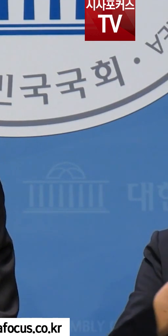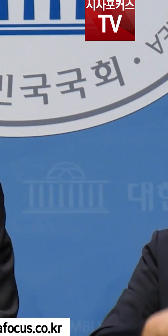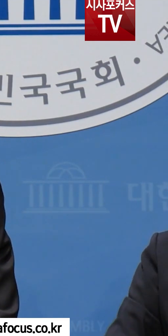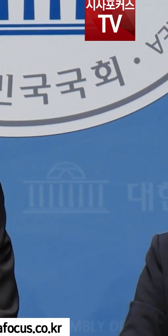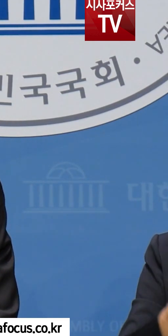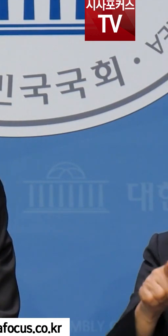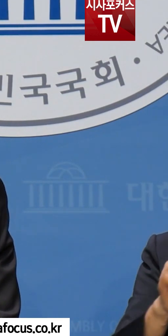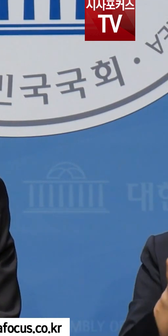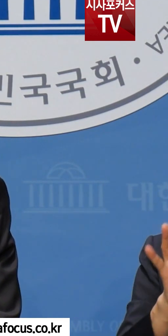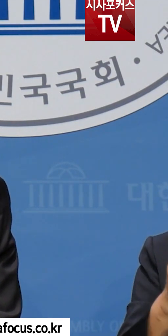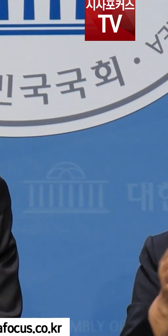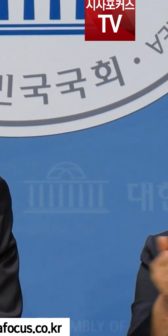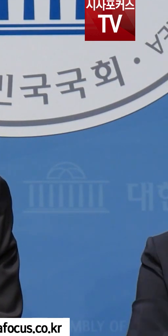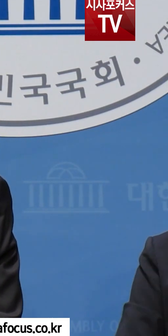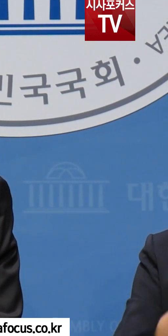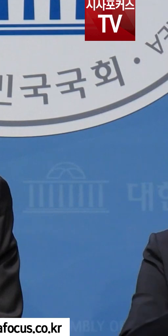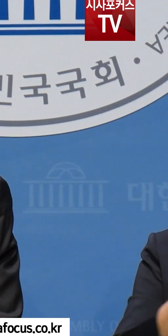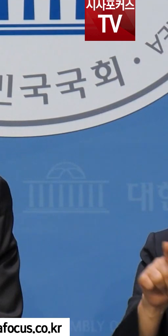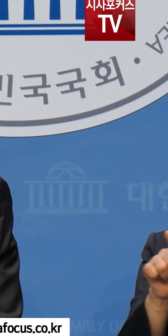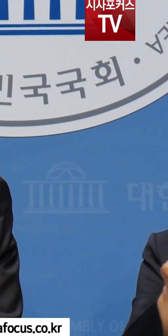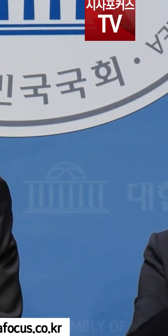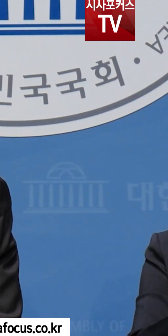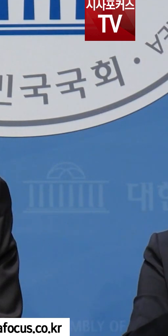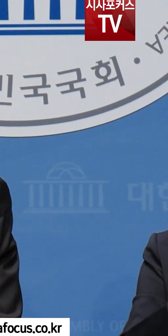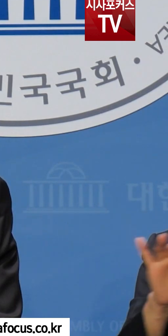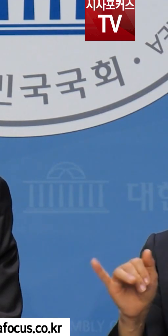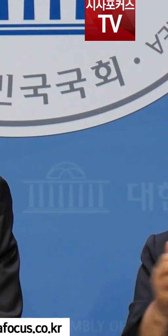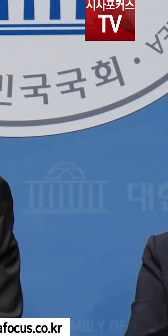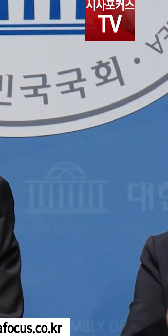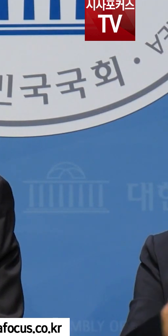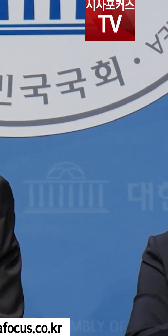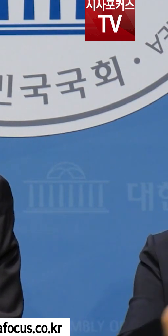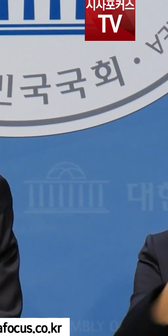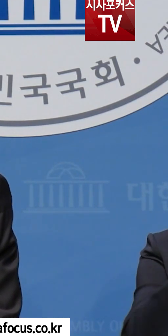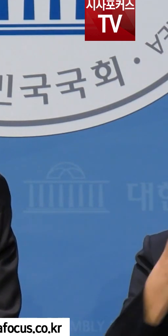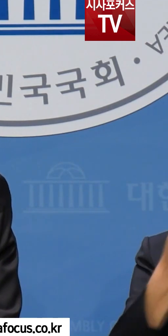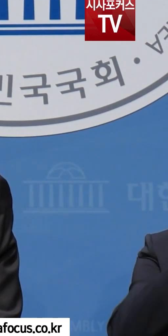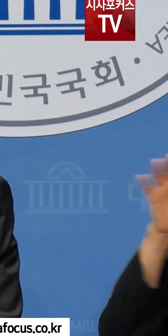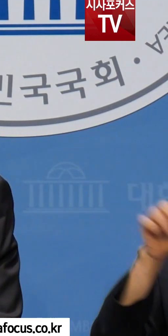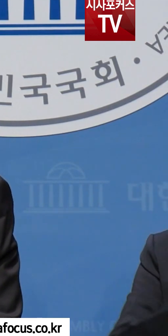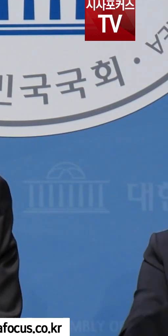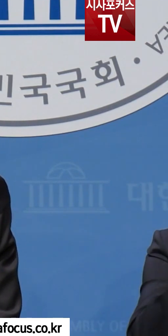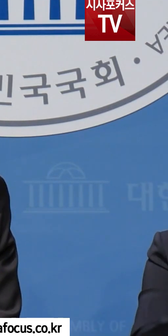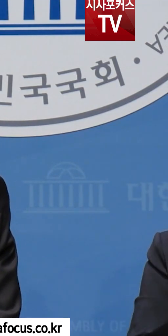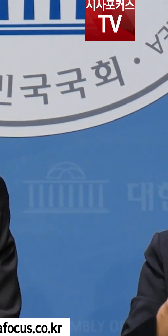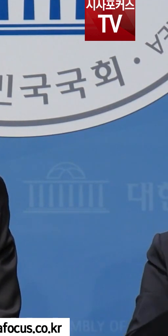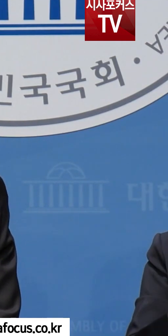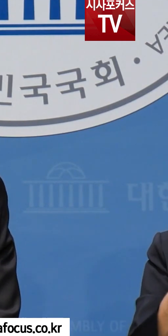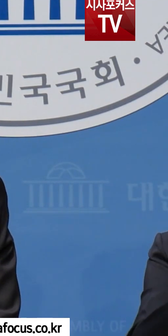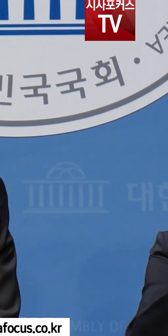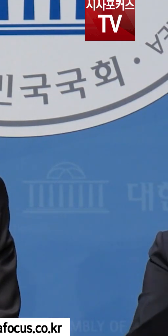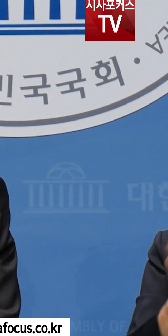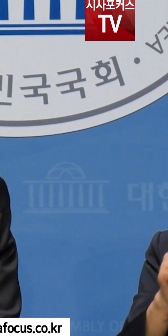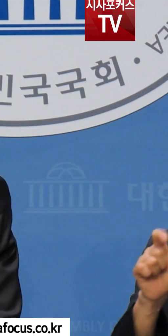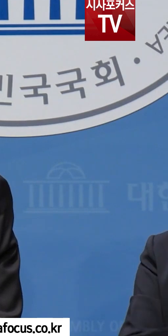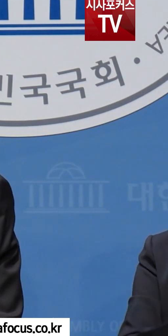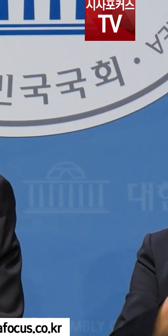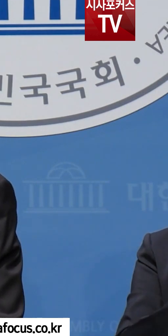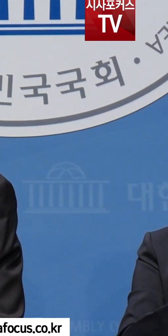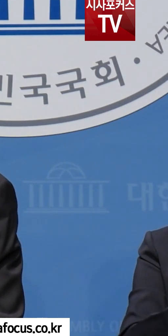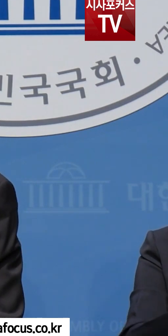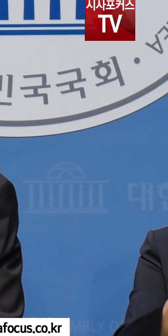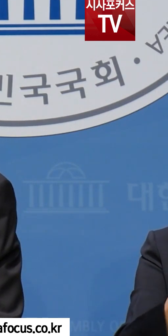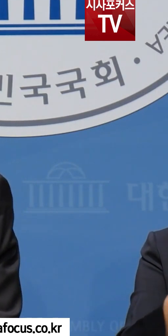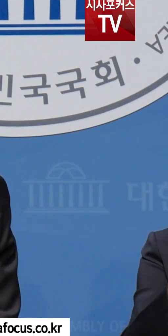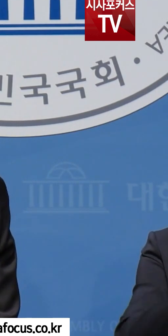또한 금융위원회의 최저신용자 특례보증 예산 확보도 중요하지만 많은 금융기관이 특례 상품을